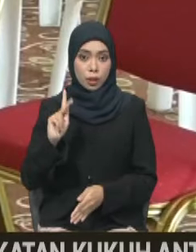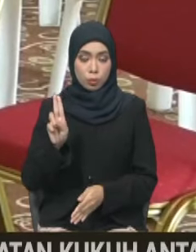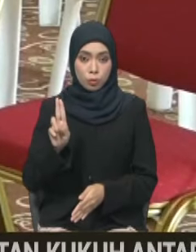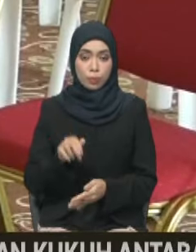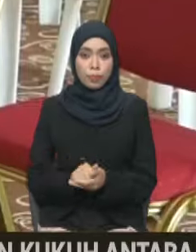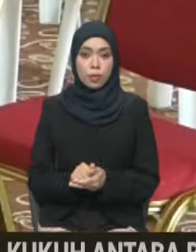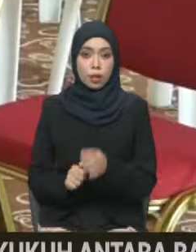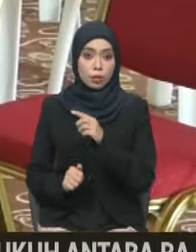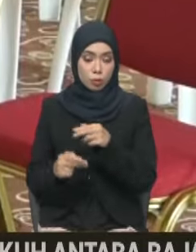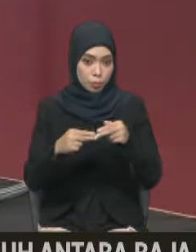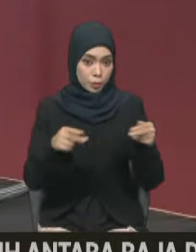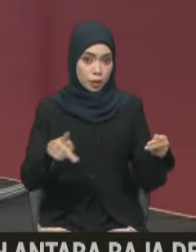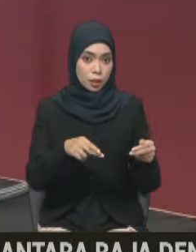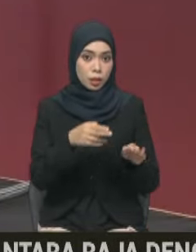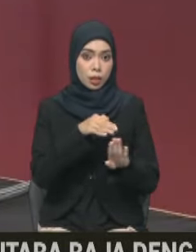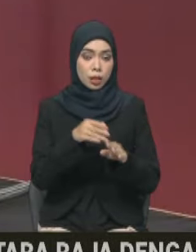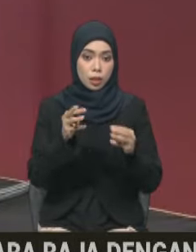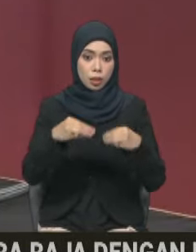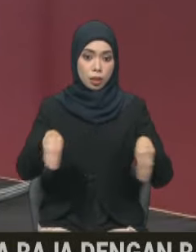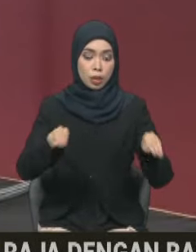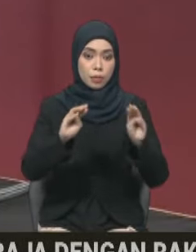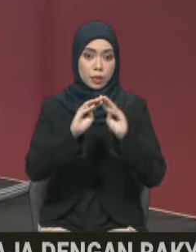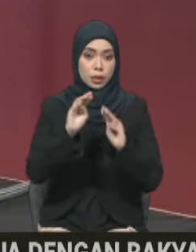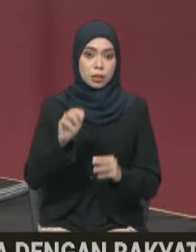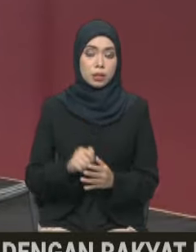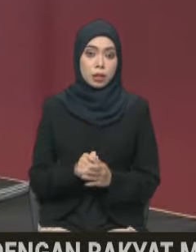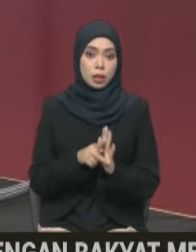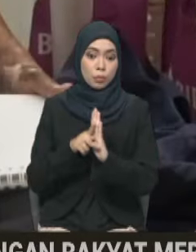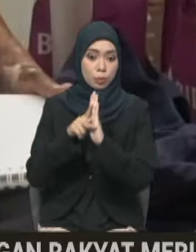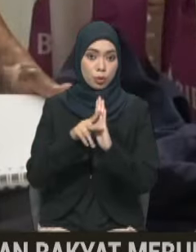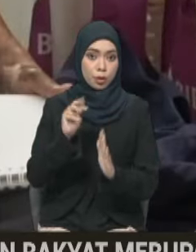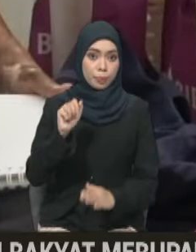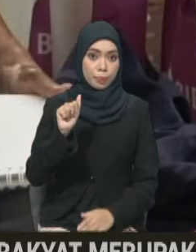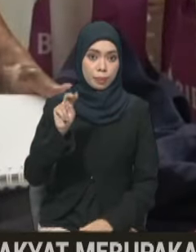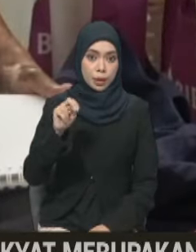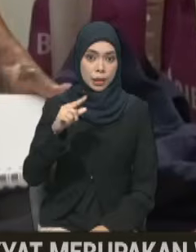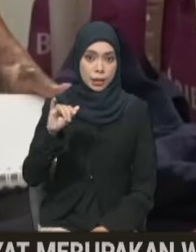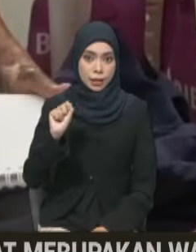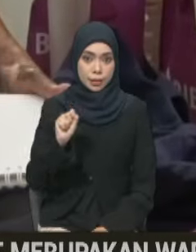di Masjid Suri Seri Begawan Raja Pangeran Anak Damit, Kampung Manggis Madang.